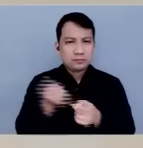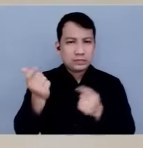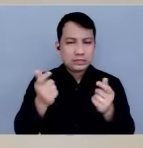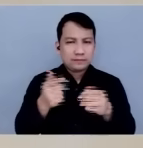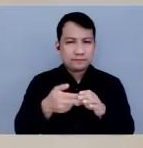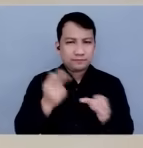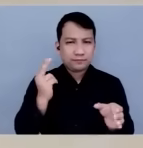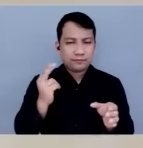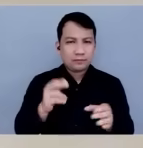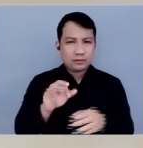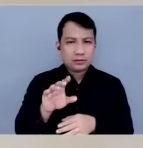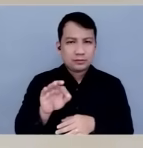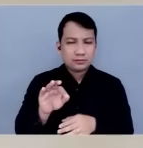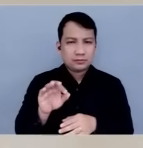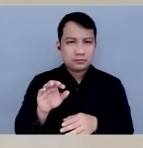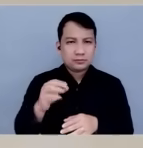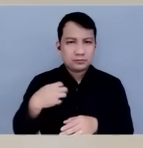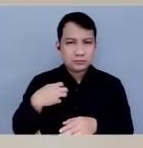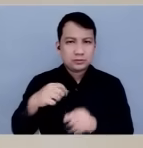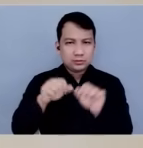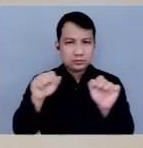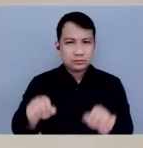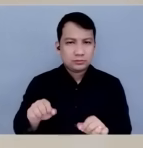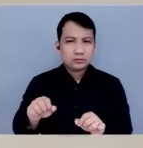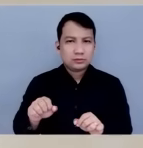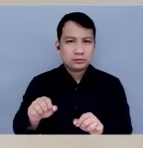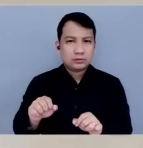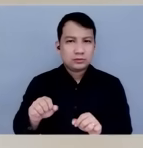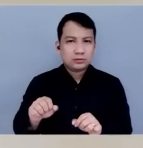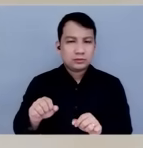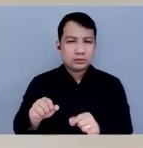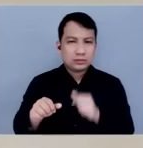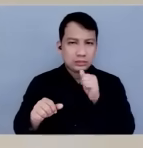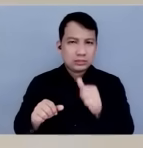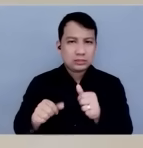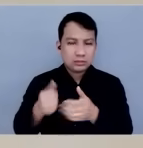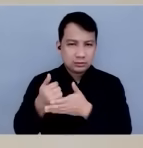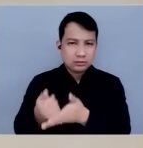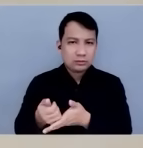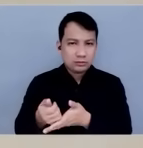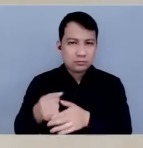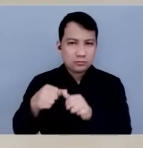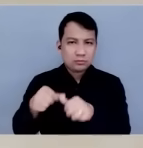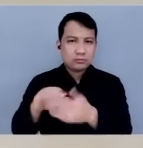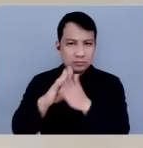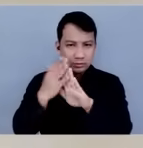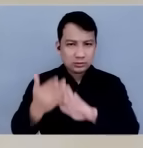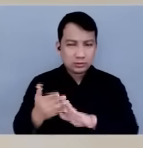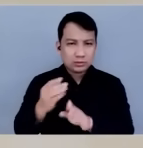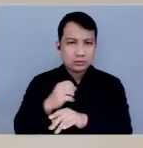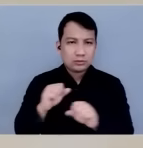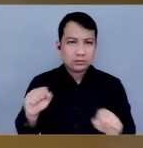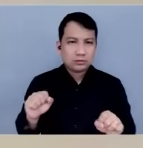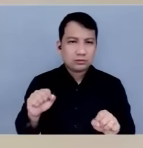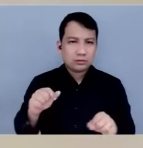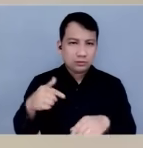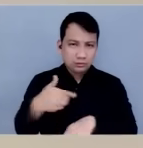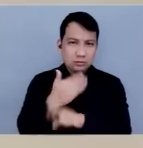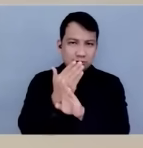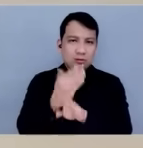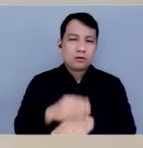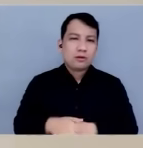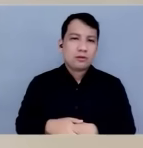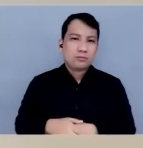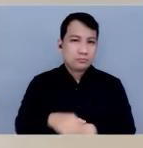19 na police station sa lungsod noong Lunes. Hindi raw ito makatutulong sa pagpapanatili ng kapayapaan at seguridad sa Davao City. Kung tingin daw